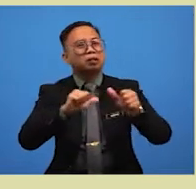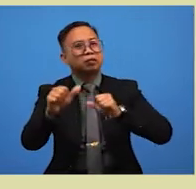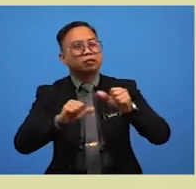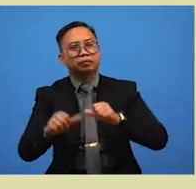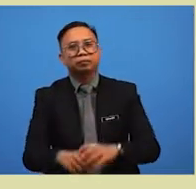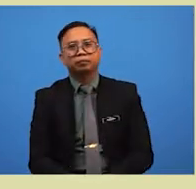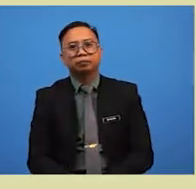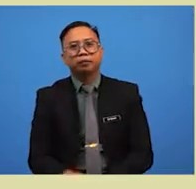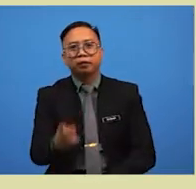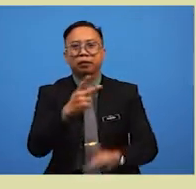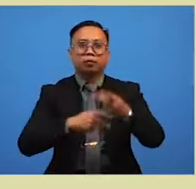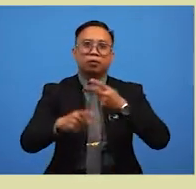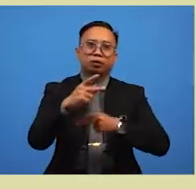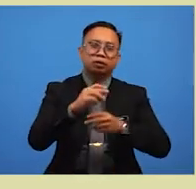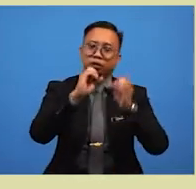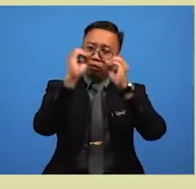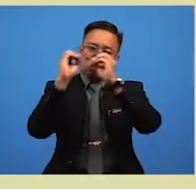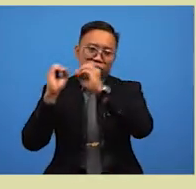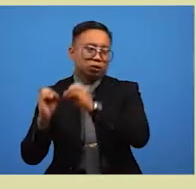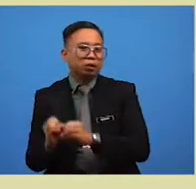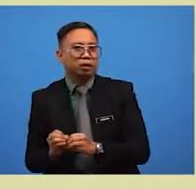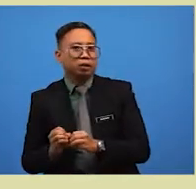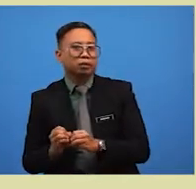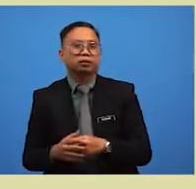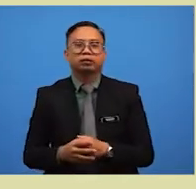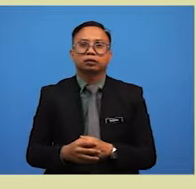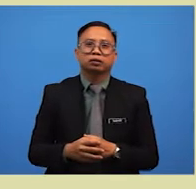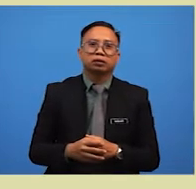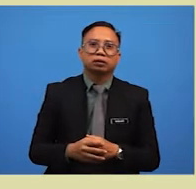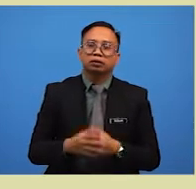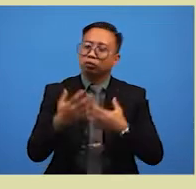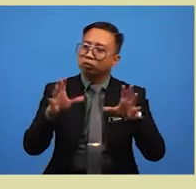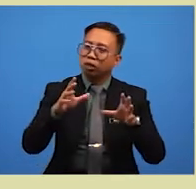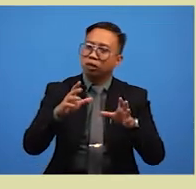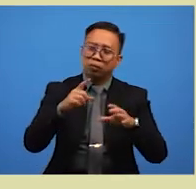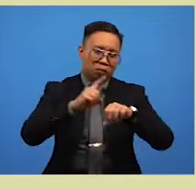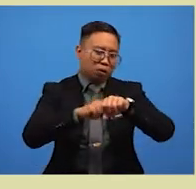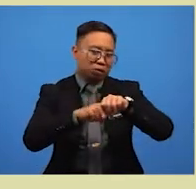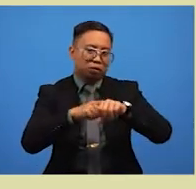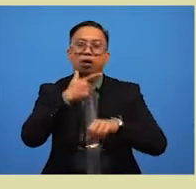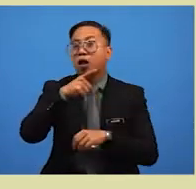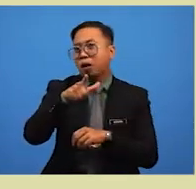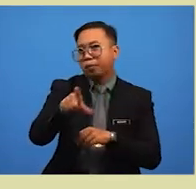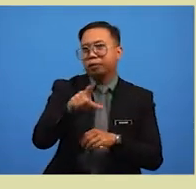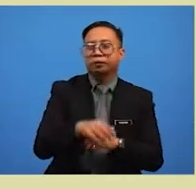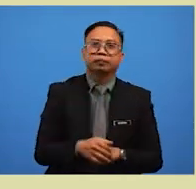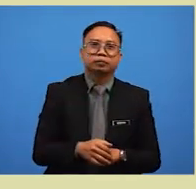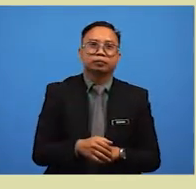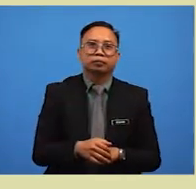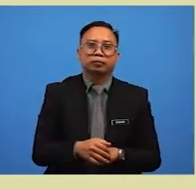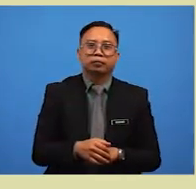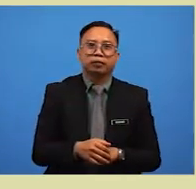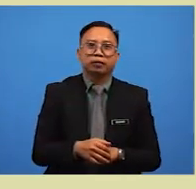Contohnya, proses pengoksidaan akan menghasilkan tanin lactate selepas tempoh masa yang panjang. Selain